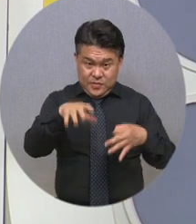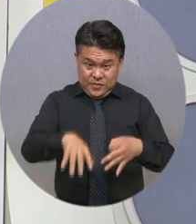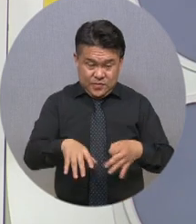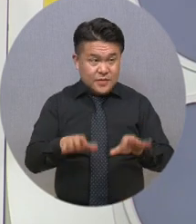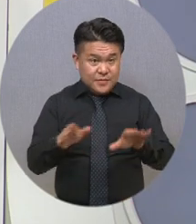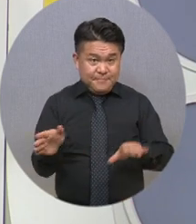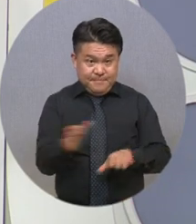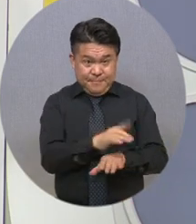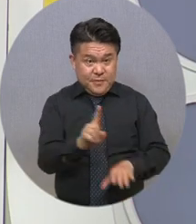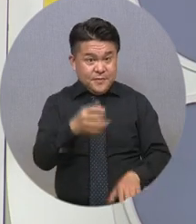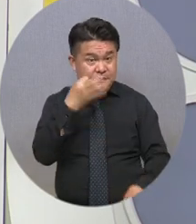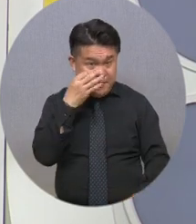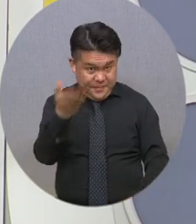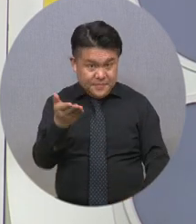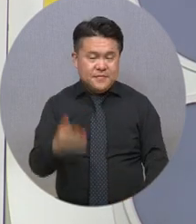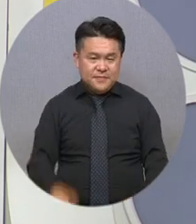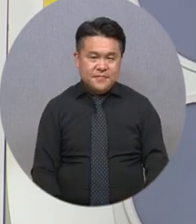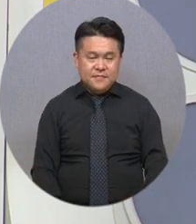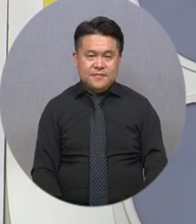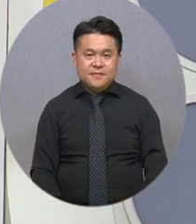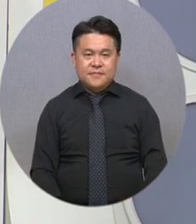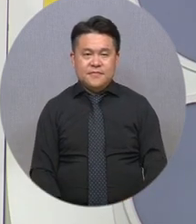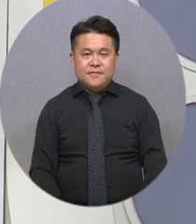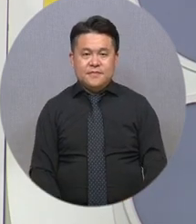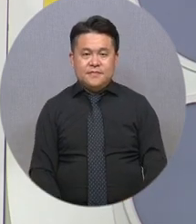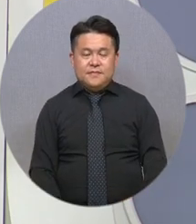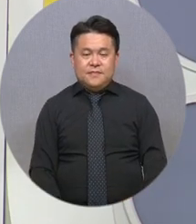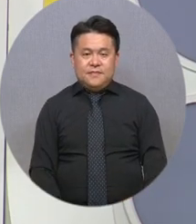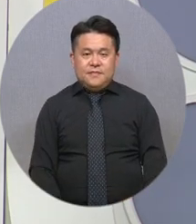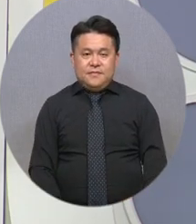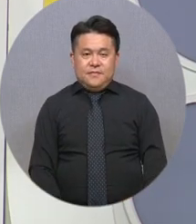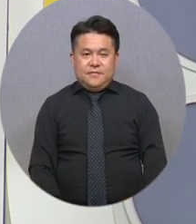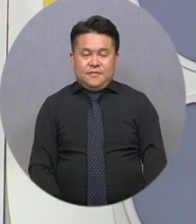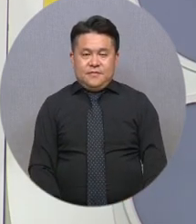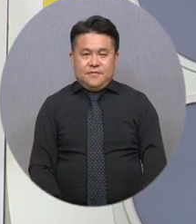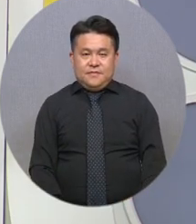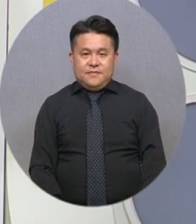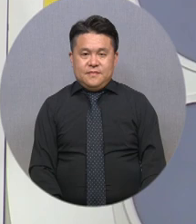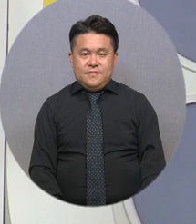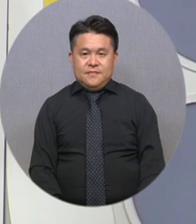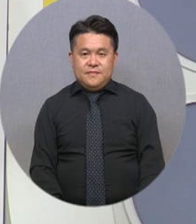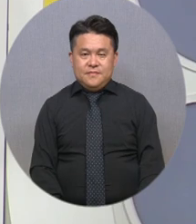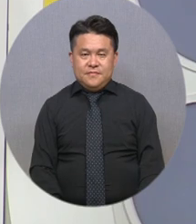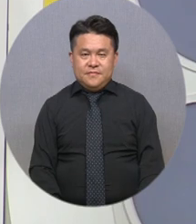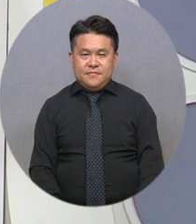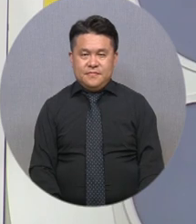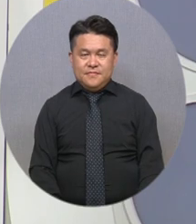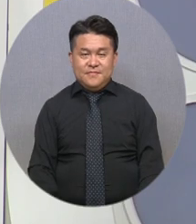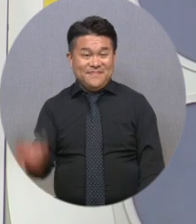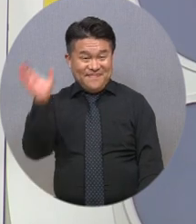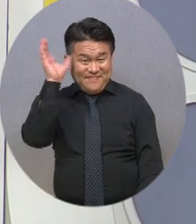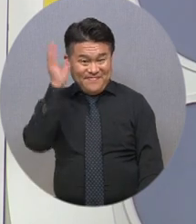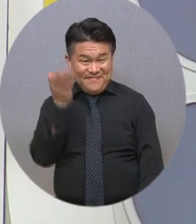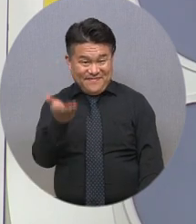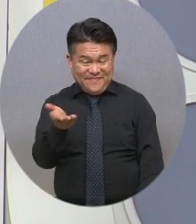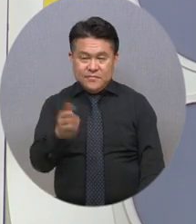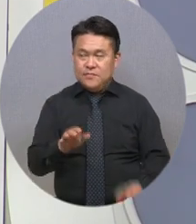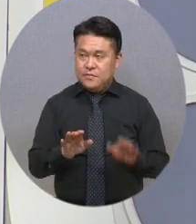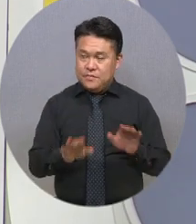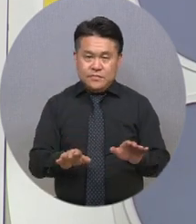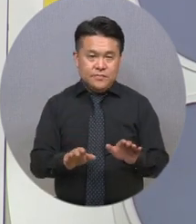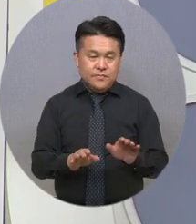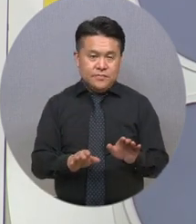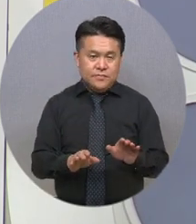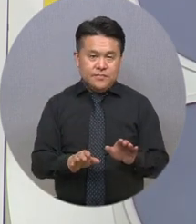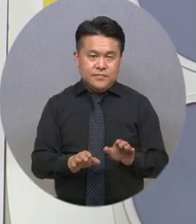그 진면목을 지금부터 낱낱이 저희가 살펴드리겠습니다. 기대해 주세요. 그러면